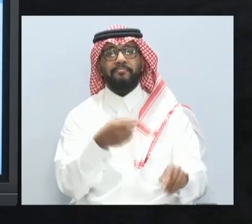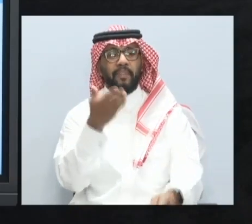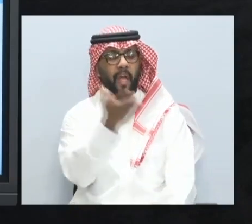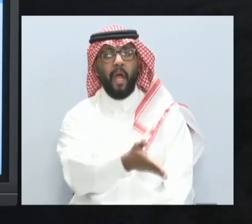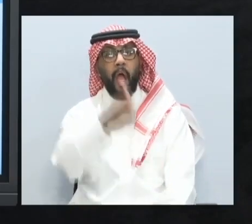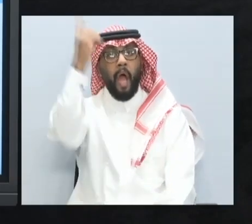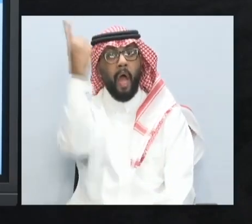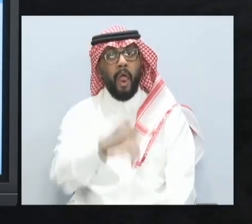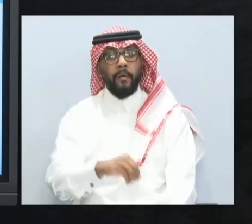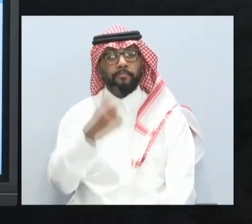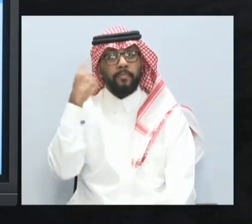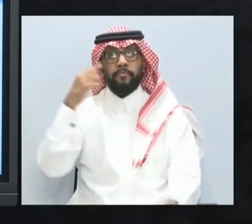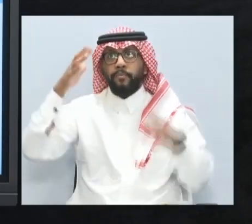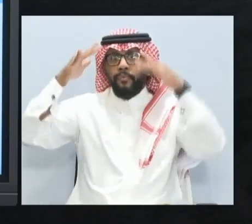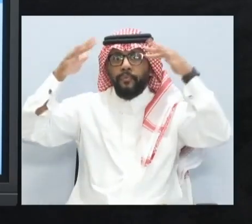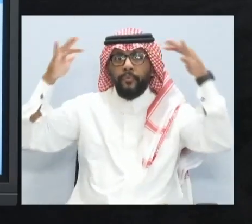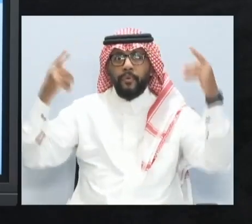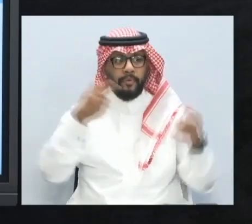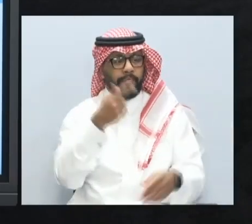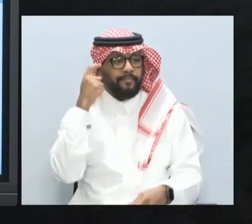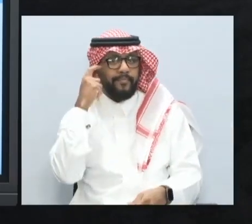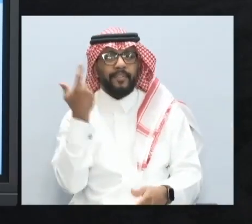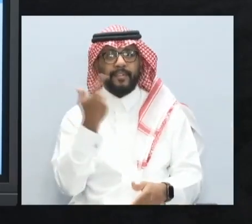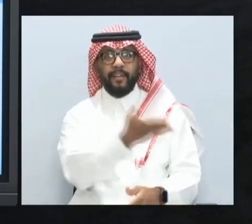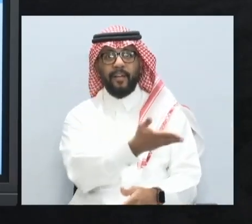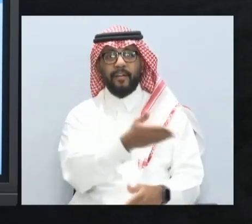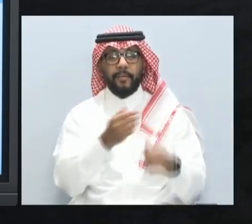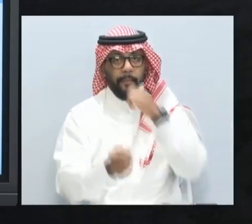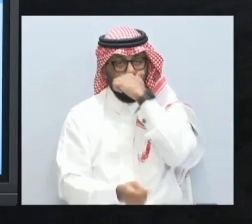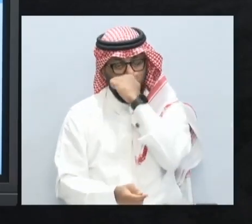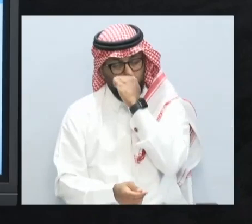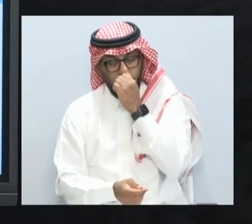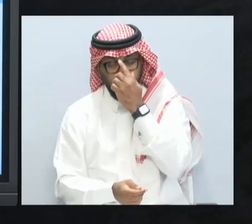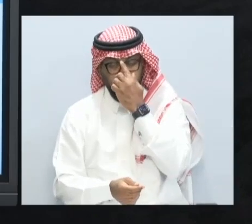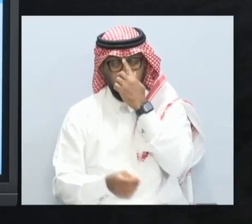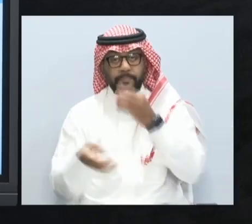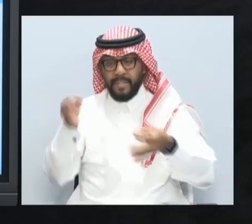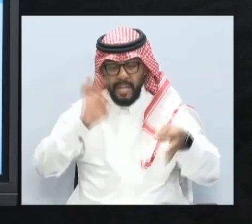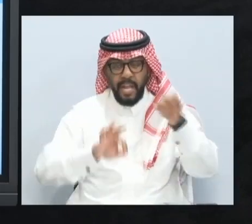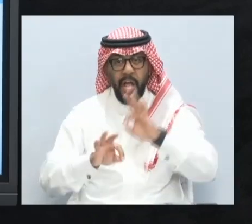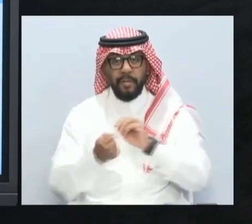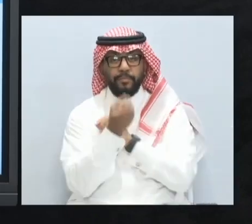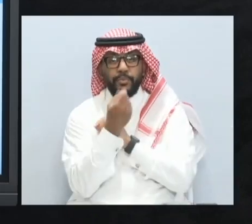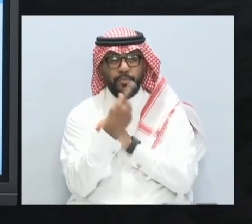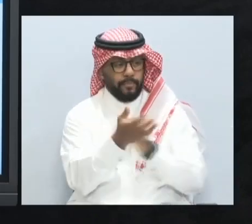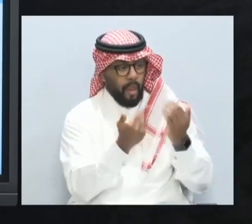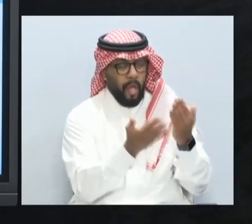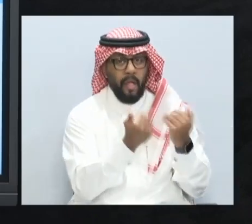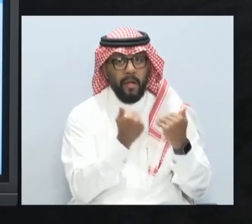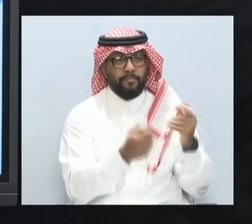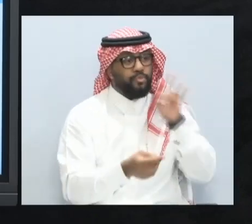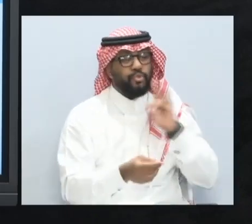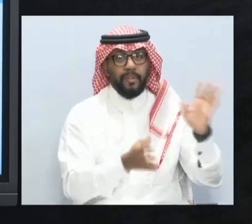سحر هو سحر التخيل هذا السحر الذي يقع في الناس فيؤثر فيهم تاثيرا يظن انهم يفعلون